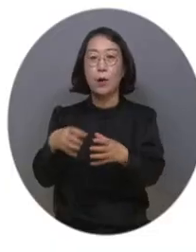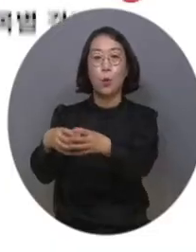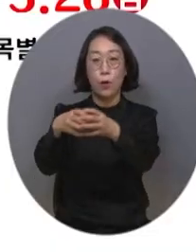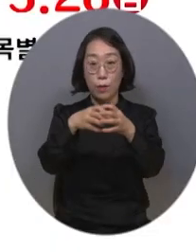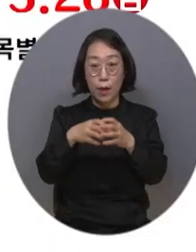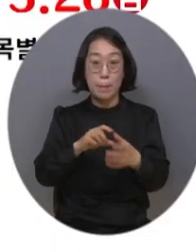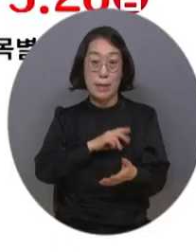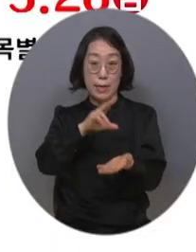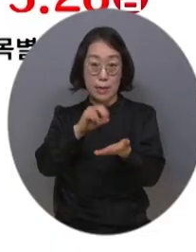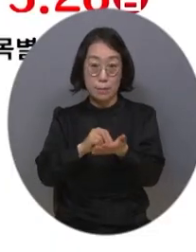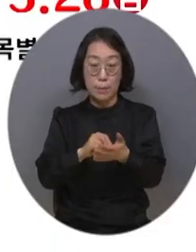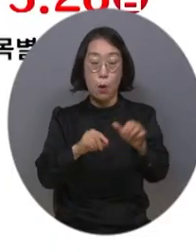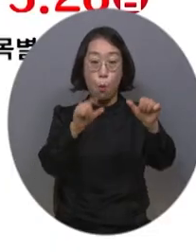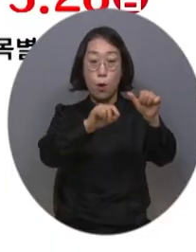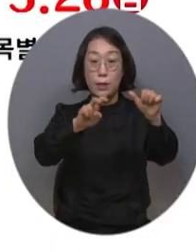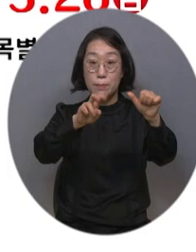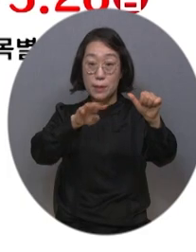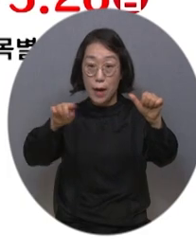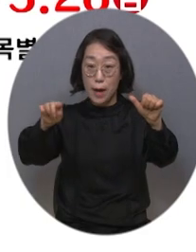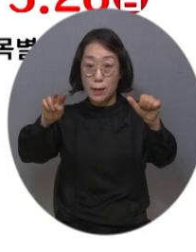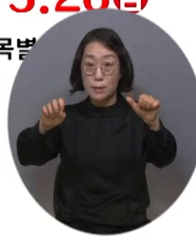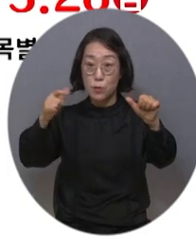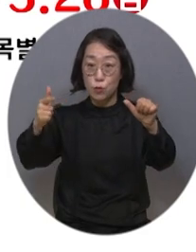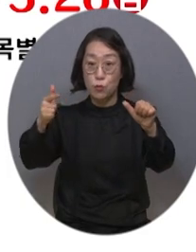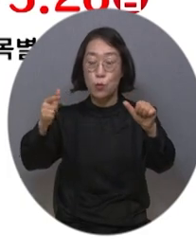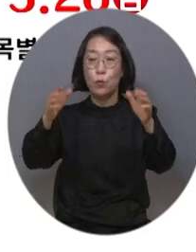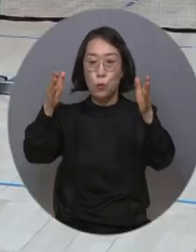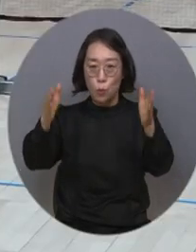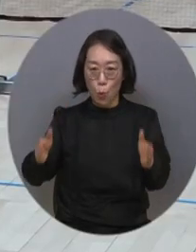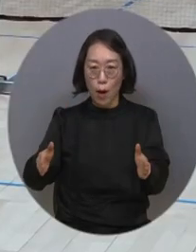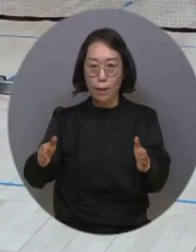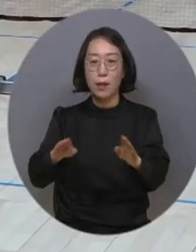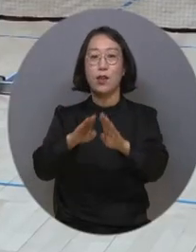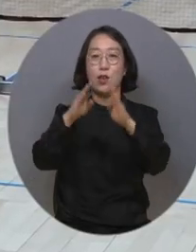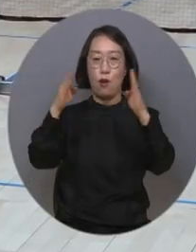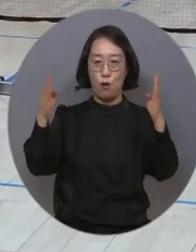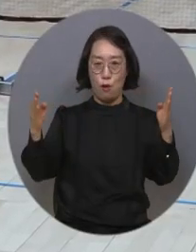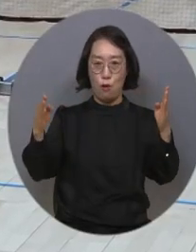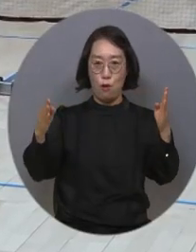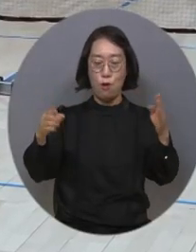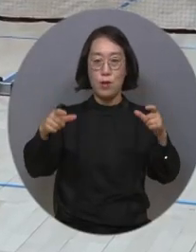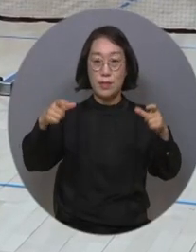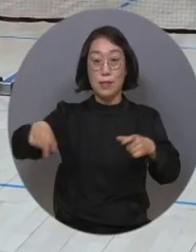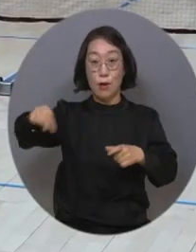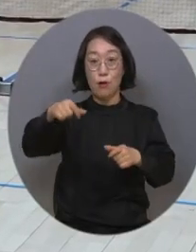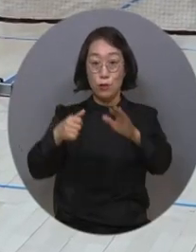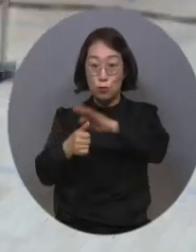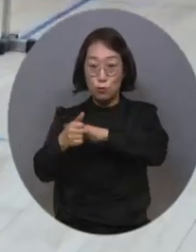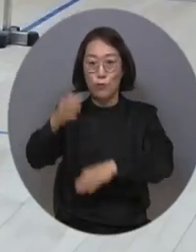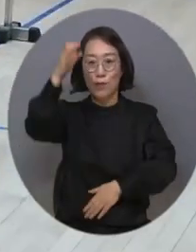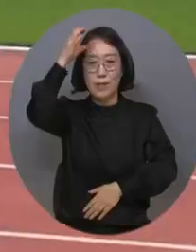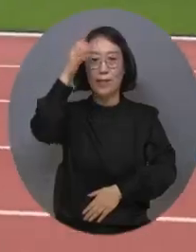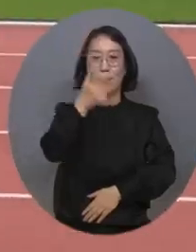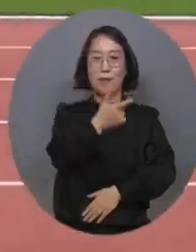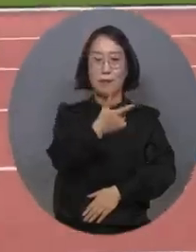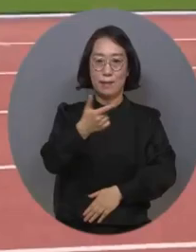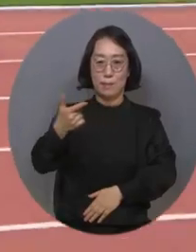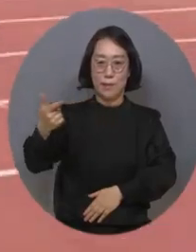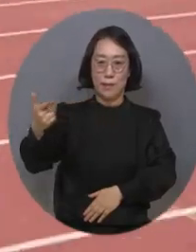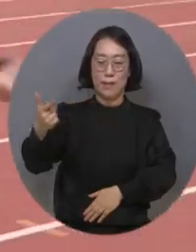오는 5월 24일부터 5월 26일까지 열릴 예정이라 지역 선수들의 기대가 모아지고 있습니다